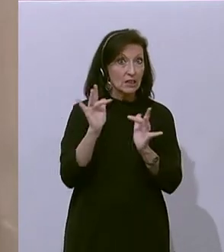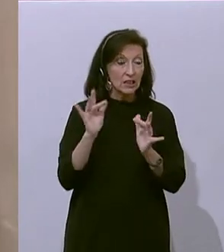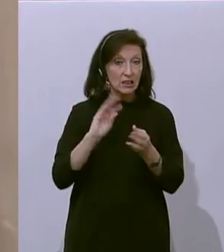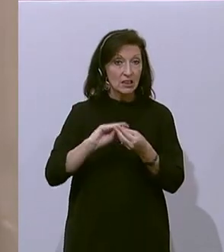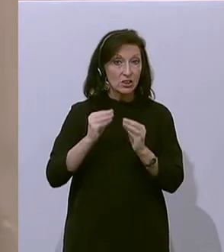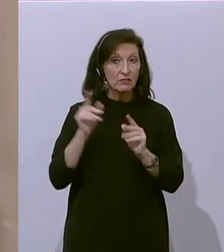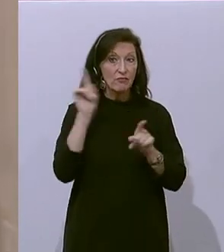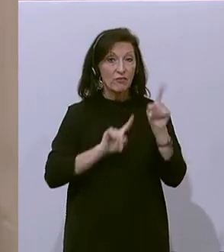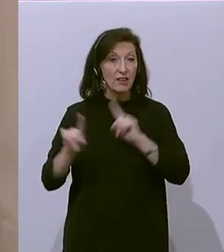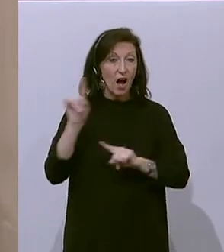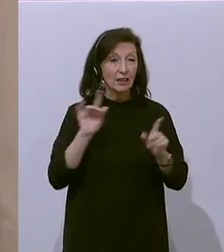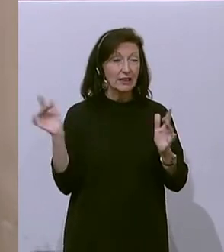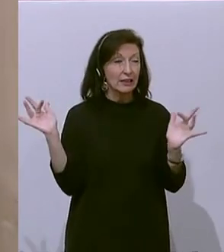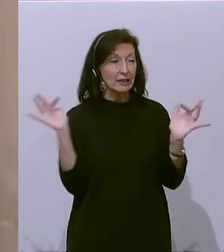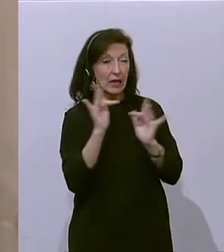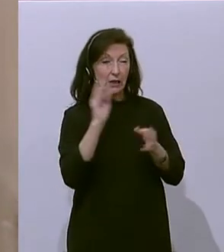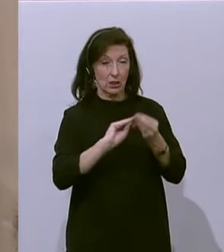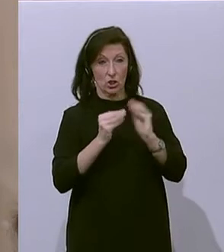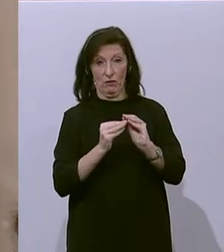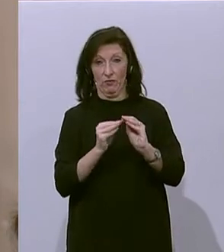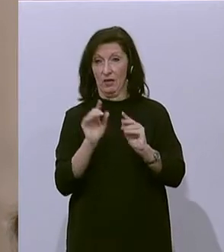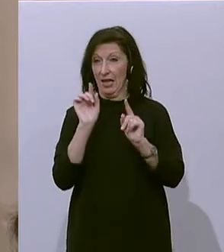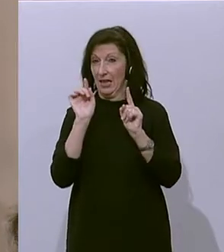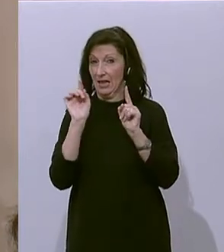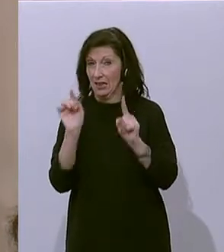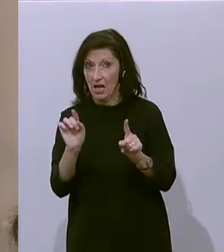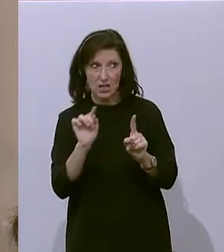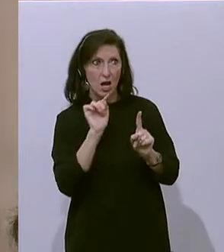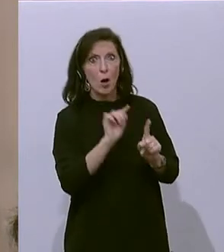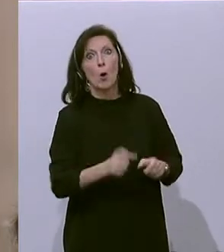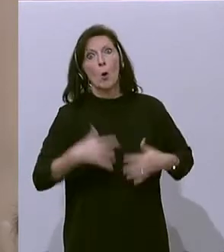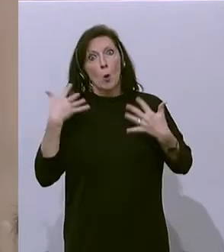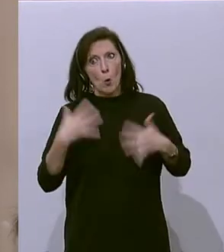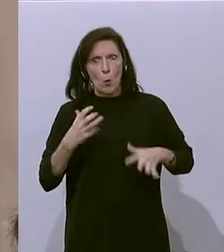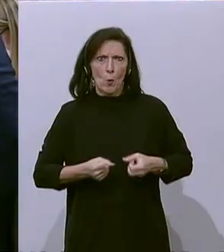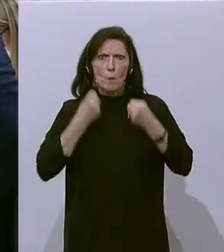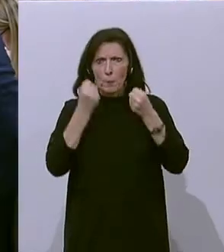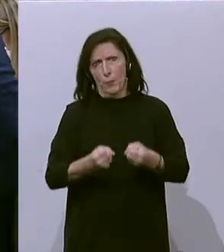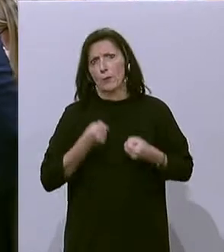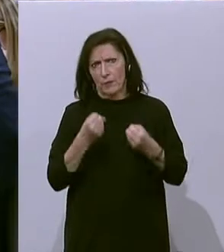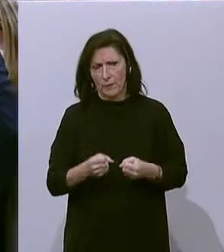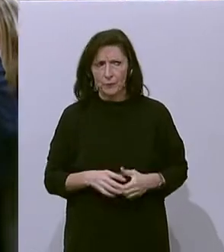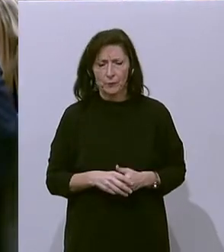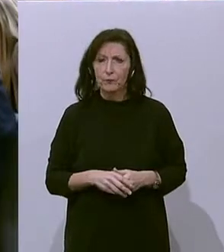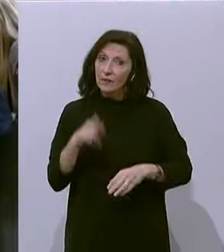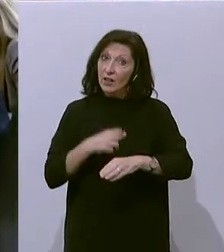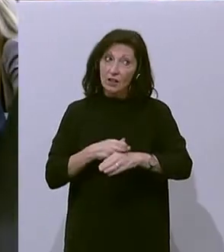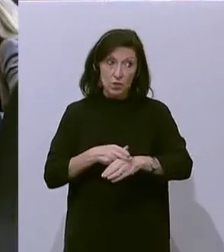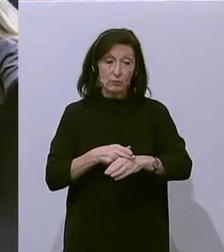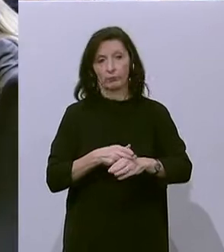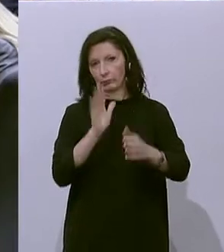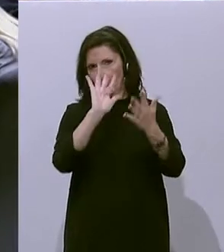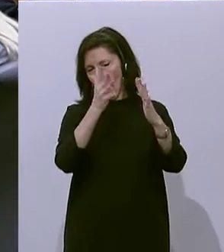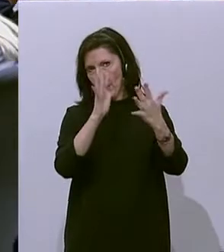dieser Verdacht des Gegengeschäftes, sehr geehrte Damen und Herren, wiegt sehr schwer. Die Staatsanwaltschaft...